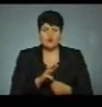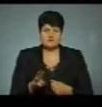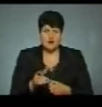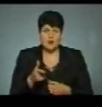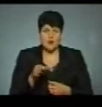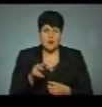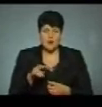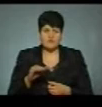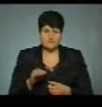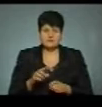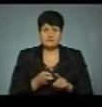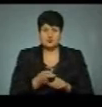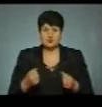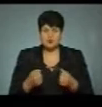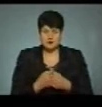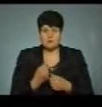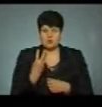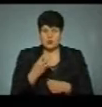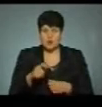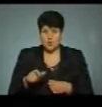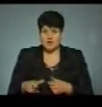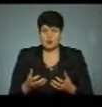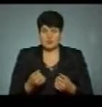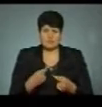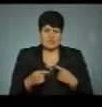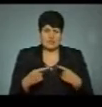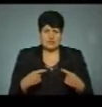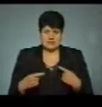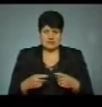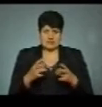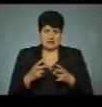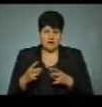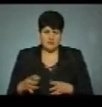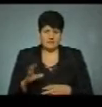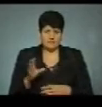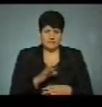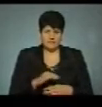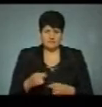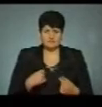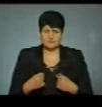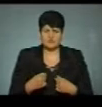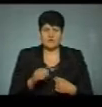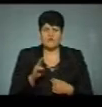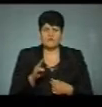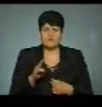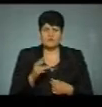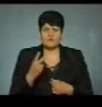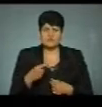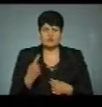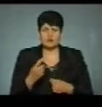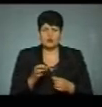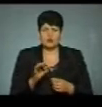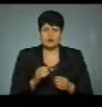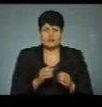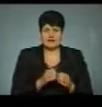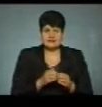Golf. Внаслідок удару троє людей отримали різного ступеня травми, всі троє потерпіли з автомобіля ВАЗ-21010,